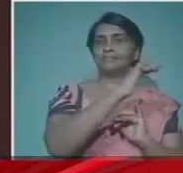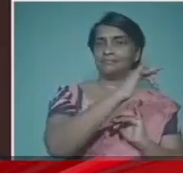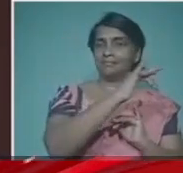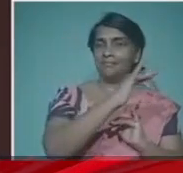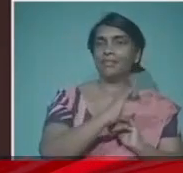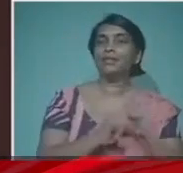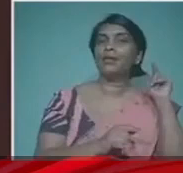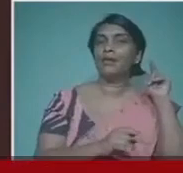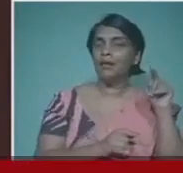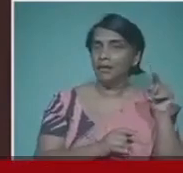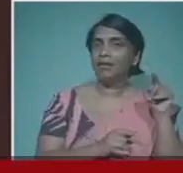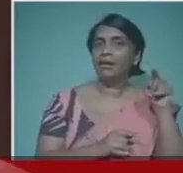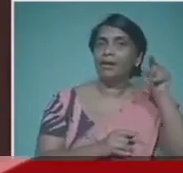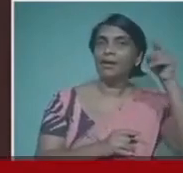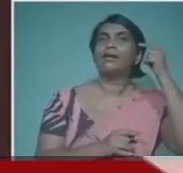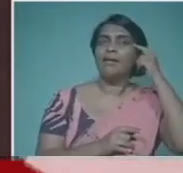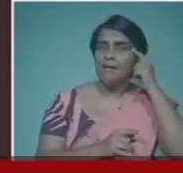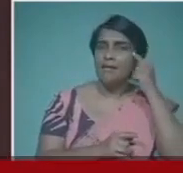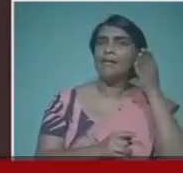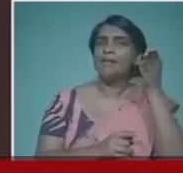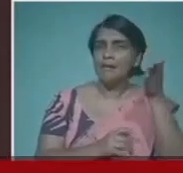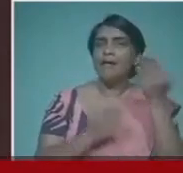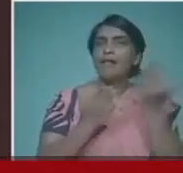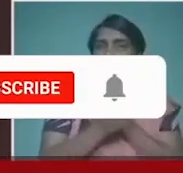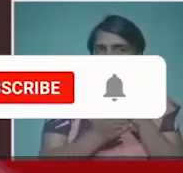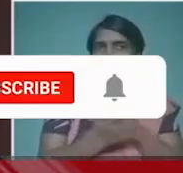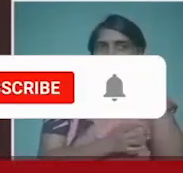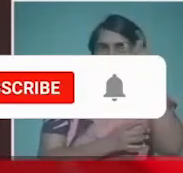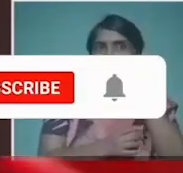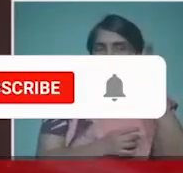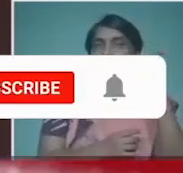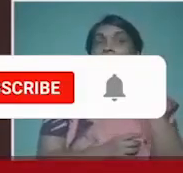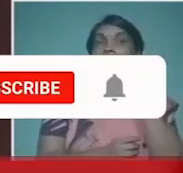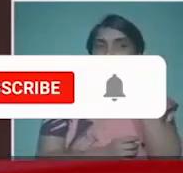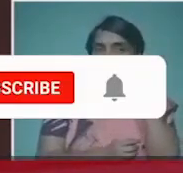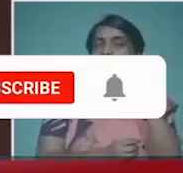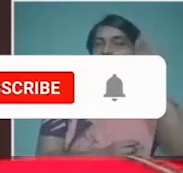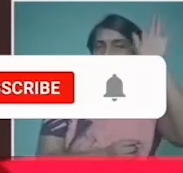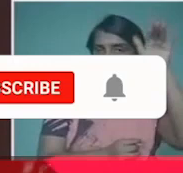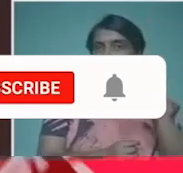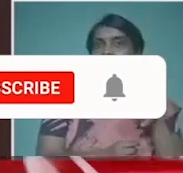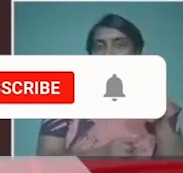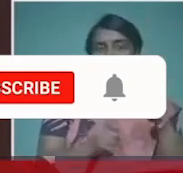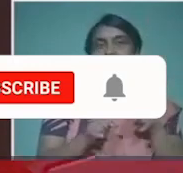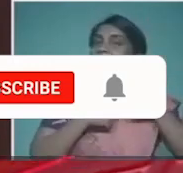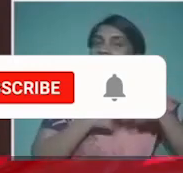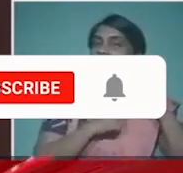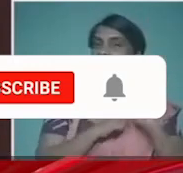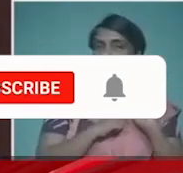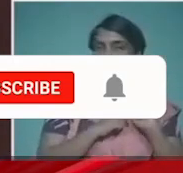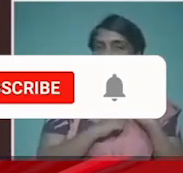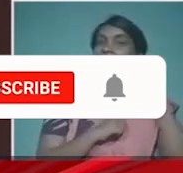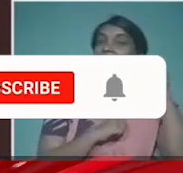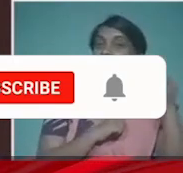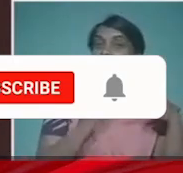ඒගොල්ලෝ සමහරට ඒගොල්ලෝ හිතන්නේ නැති මේ ඒ නළුවෝ දෙන්නගේ තාත්තා වෙන්නේ නැති මේ ඉන්නේ කියලා ඒගොල්ලෝ හිතන්නේ නැති.